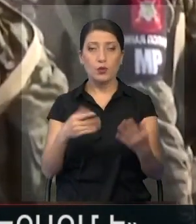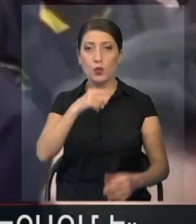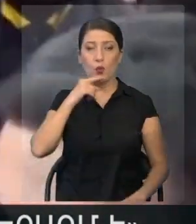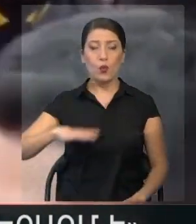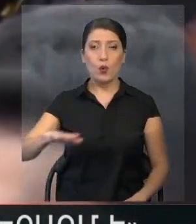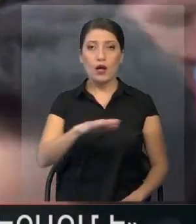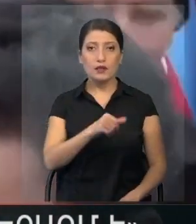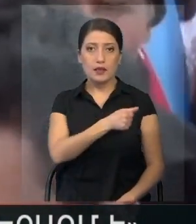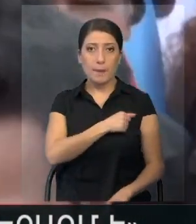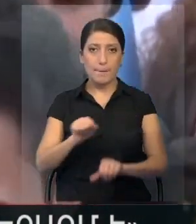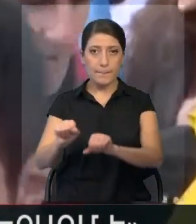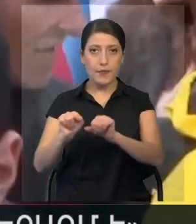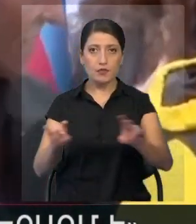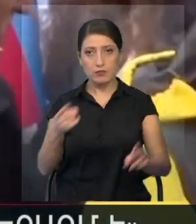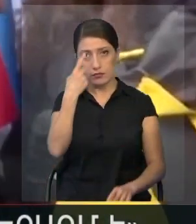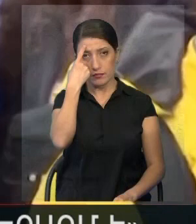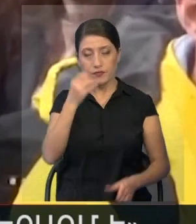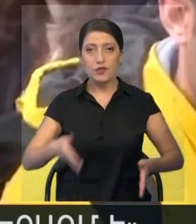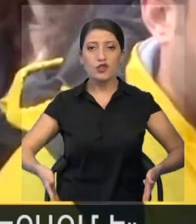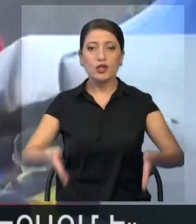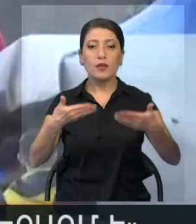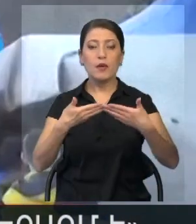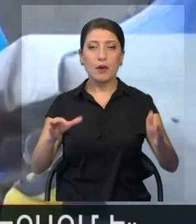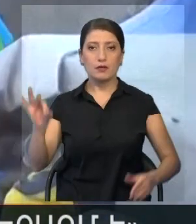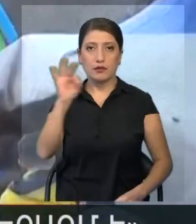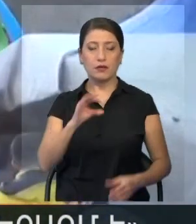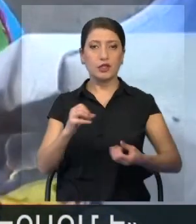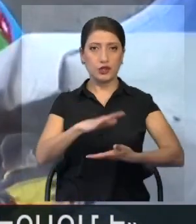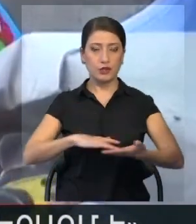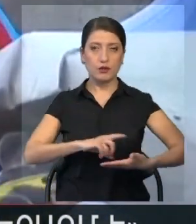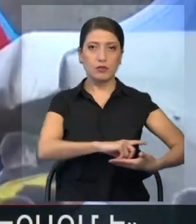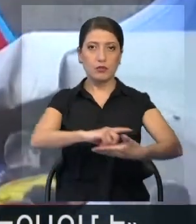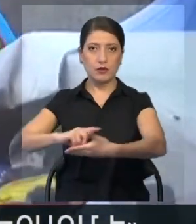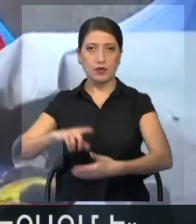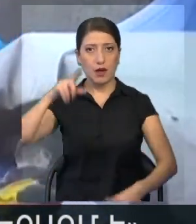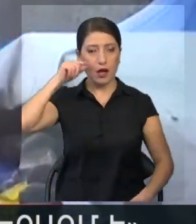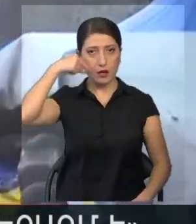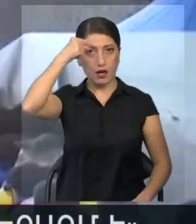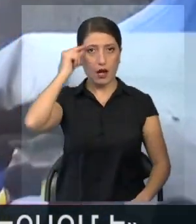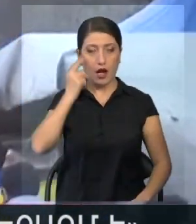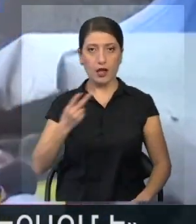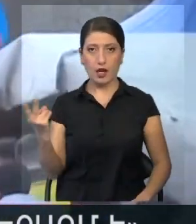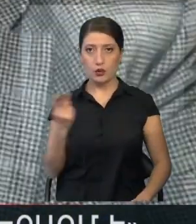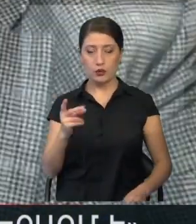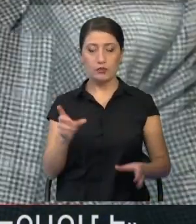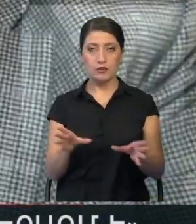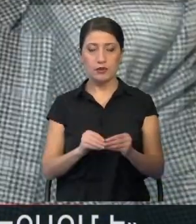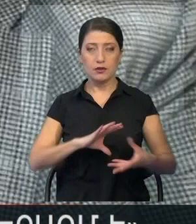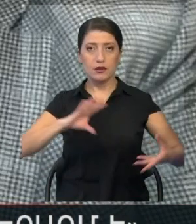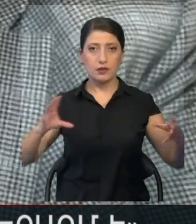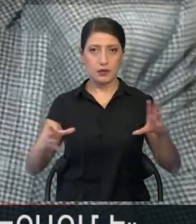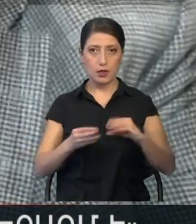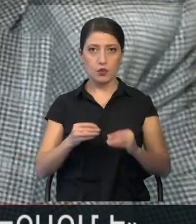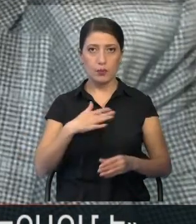Ռուսաստանի պաշտպանության նախարարությունն էլ հայտնում է, որ ճանապարհի բացման հարցով շարունակում են բանակցել հայկական եւ ադրբեջանական կողմերի հետ։ Ընդհանուր